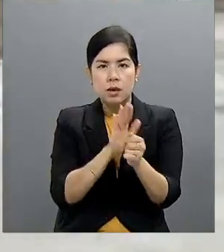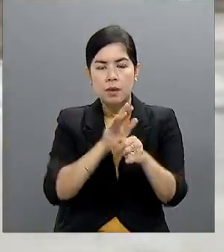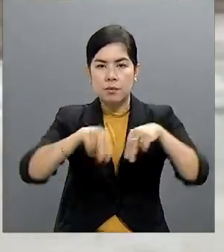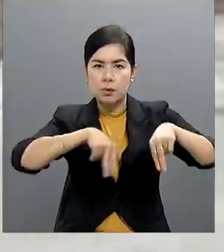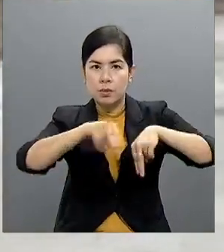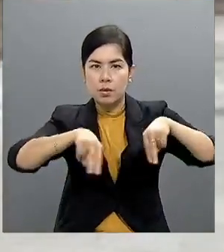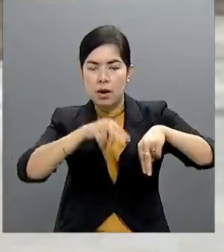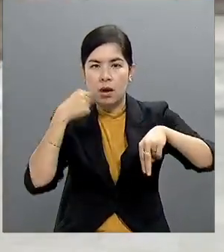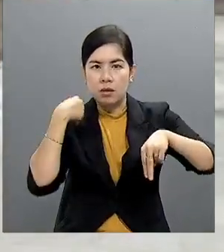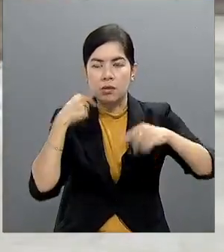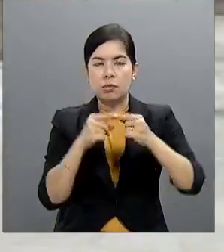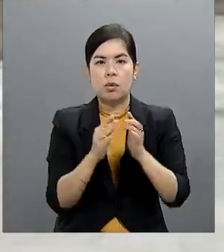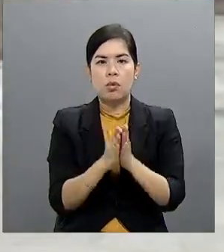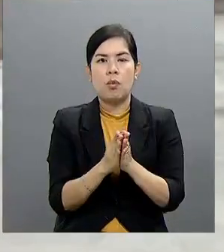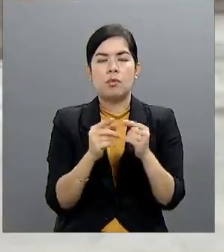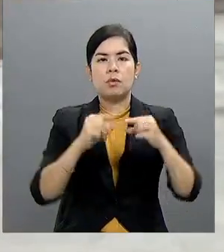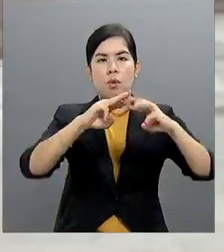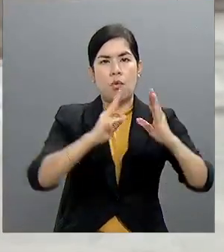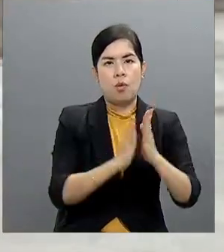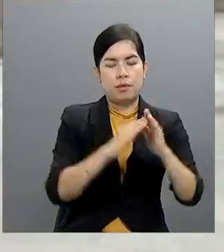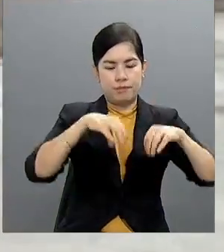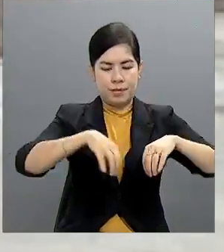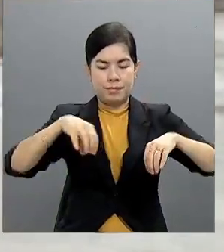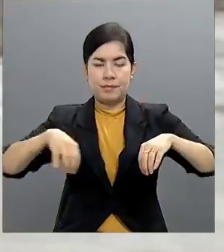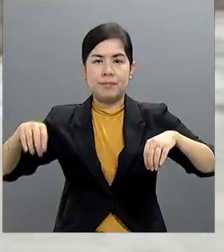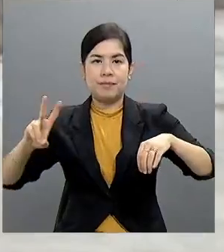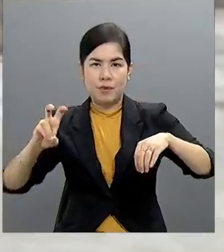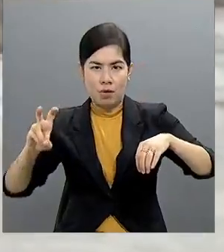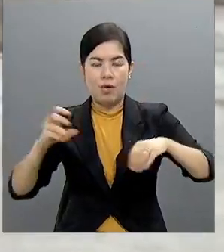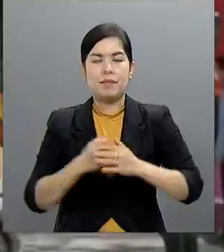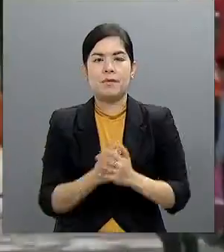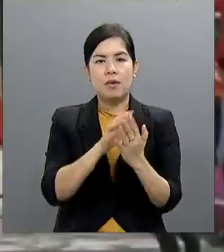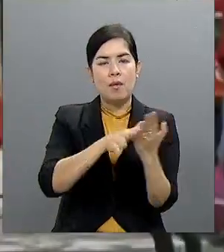200วัดค่ะซึ่งจะออกปฏิบัติการทำความสะอาดต่อเนื่องไปจนครบ